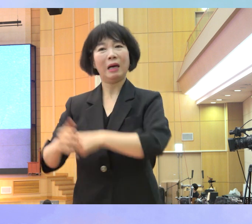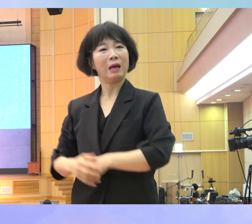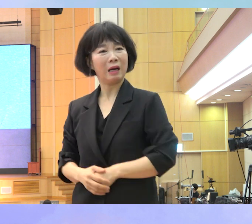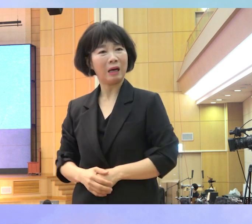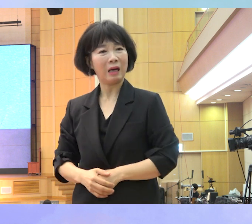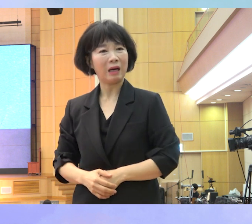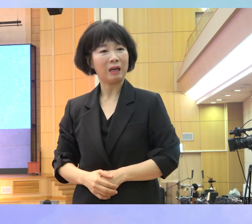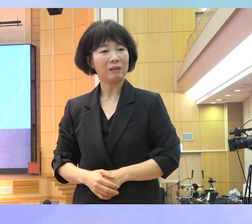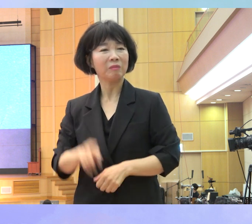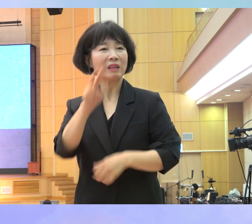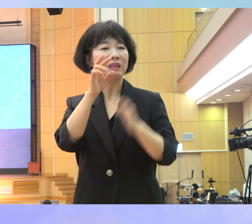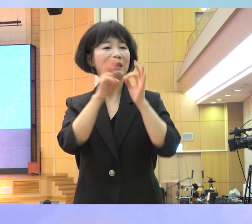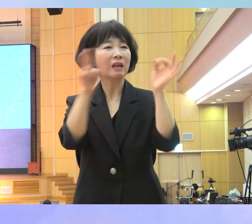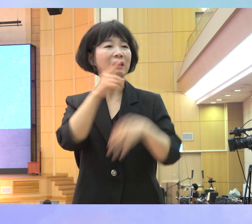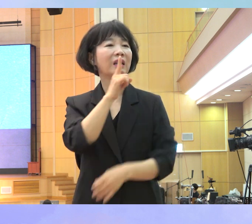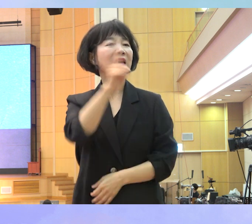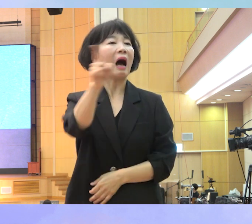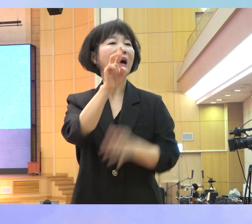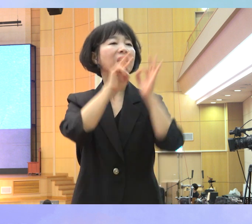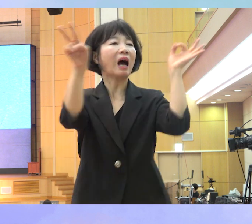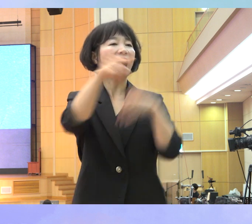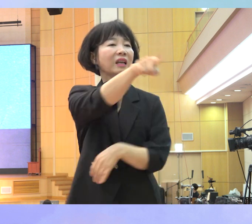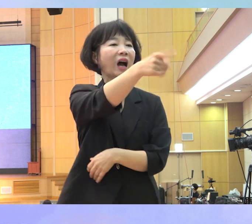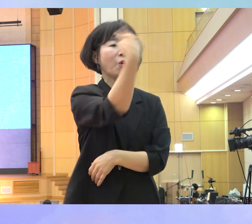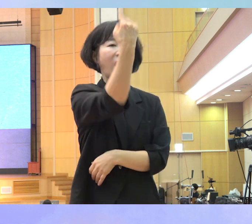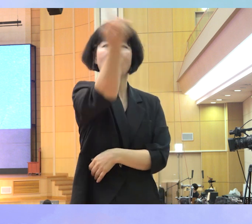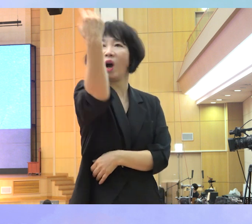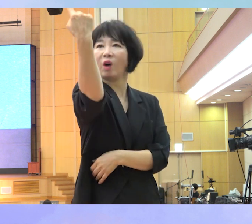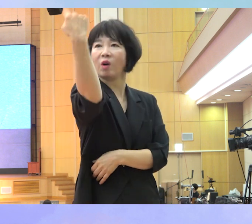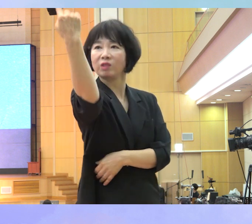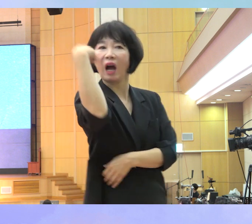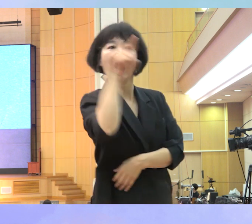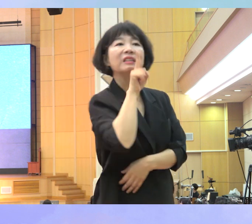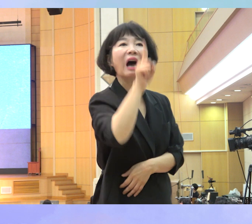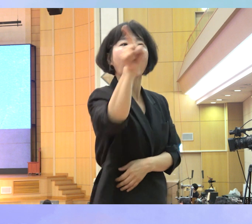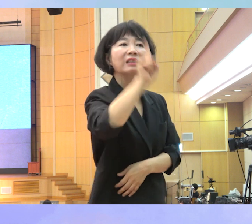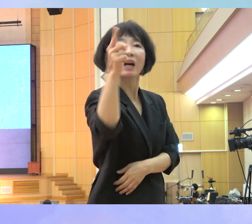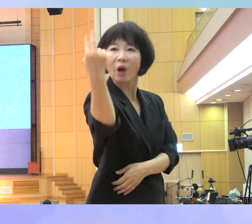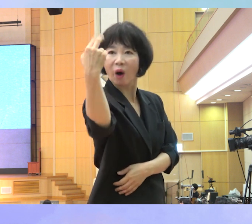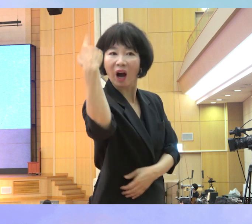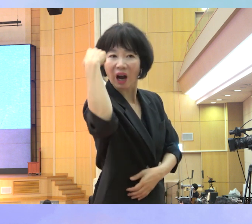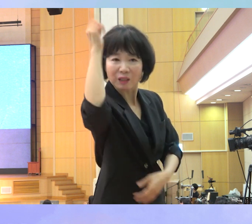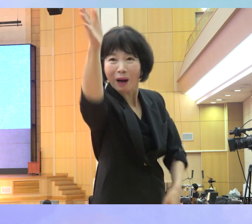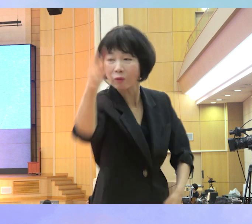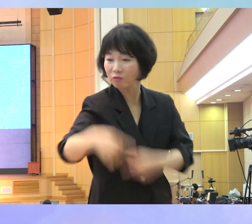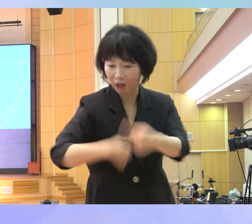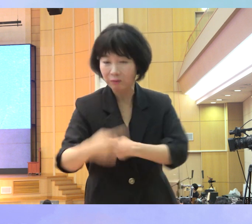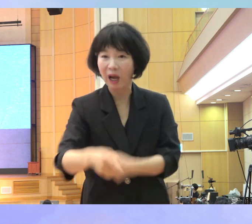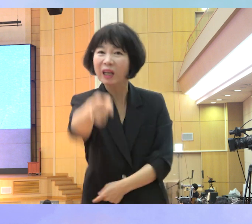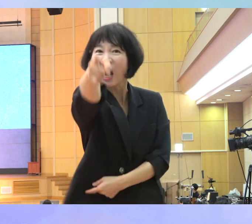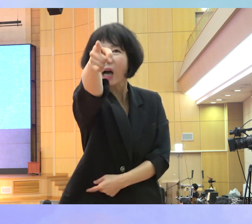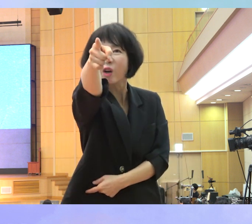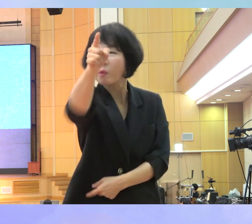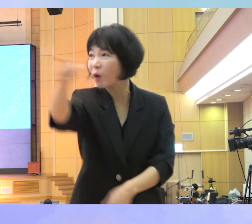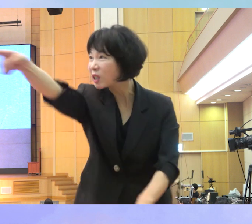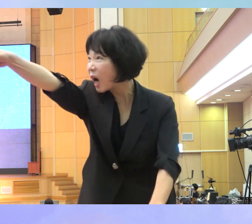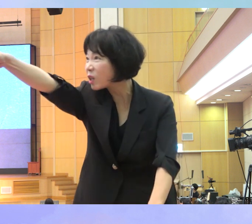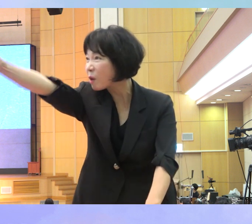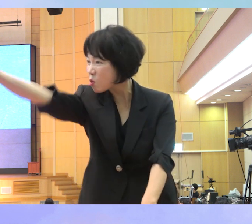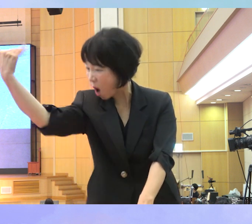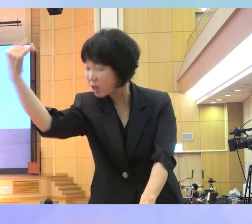이미 이제 뭐 오래 사신 분들은 힘들어요. 지금 이제 오늘 하라고 그랬다고 집에 가서